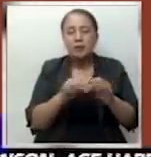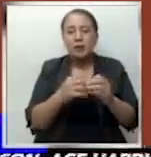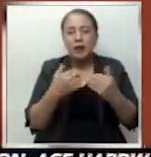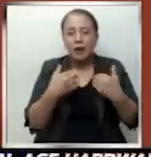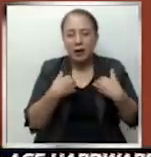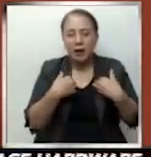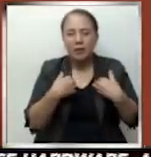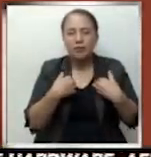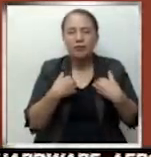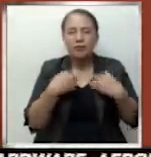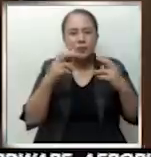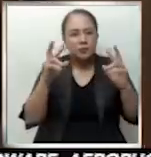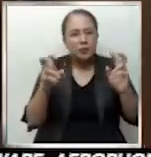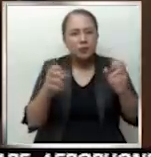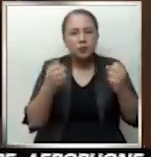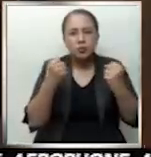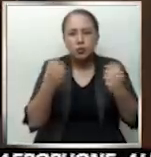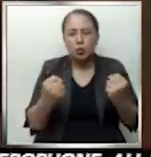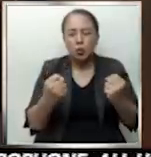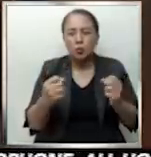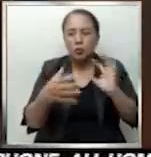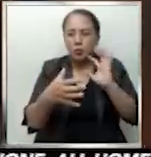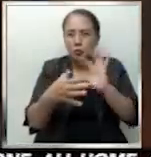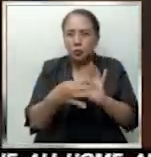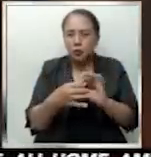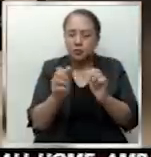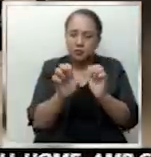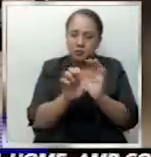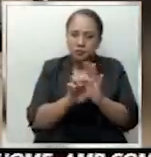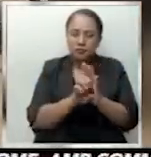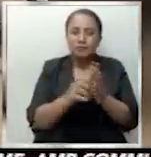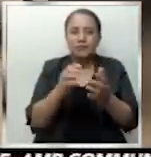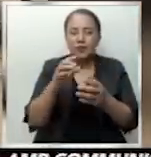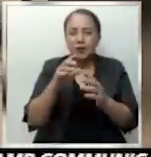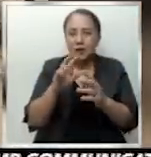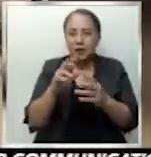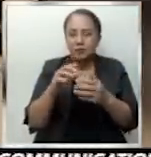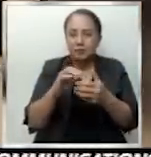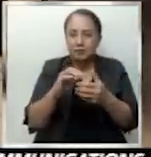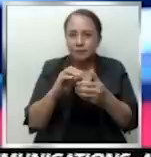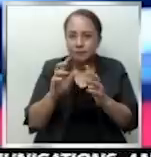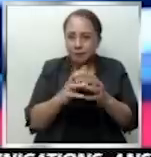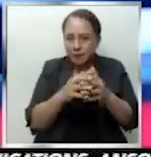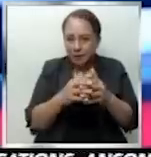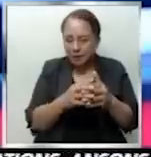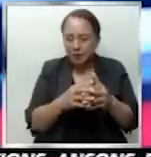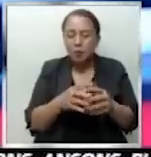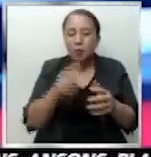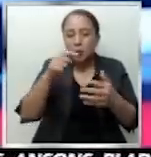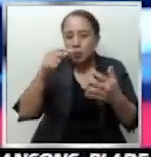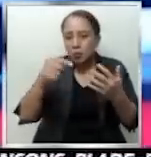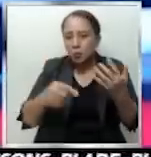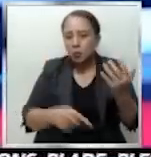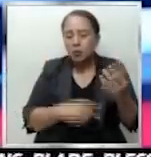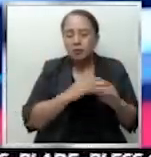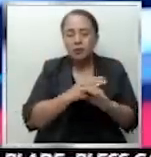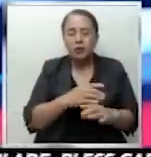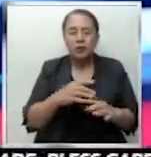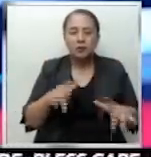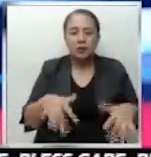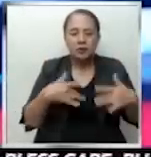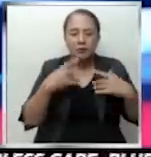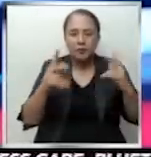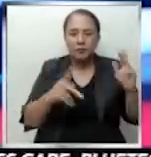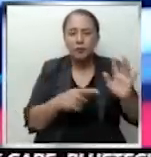anyay malakas na kaalyado tulad ng Amerika. All of these aspects where we're protecting the livelihoods of our people also project